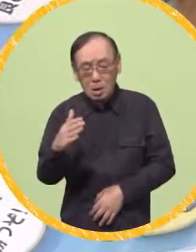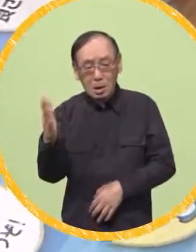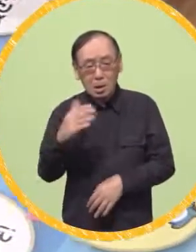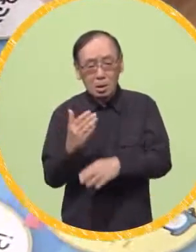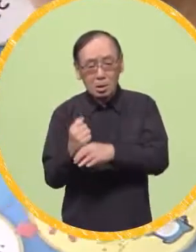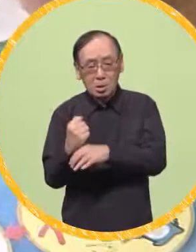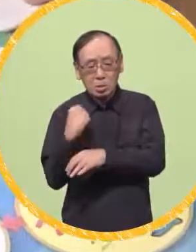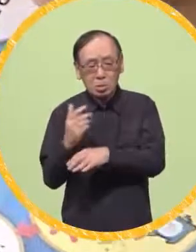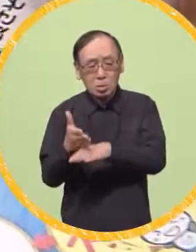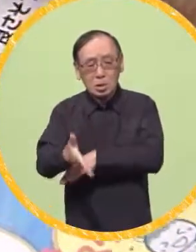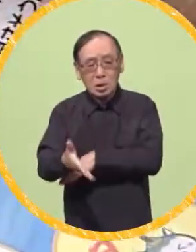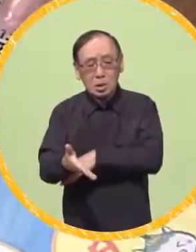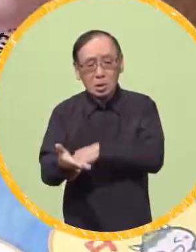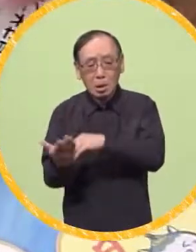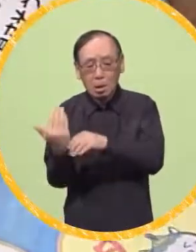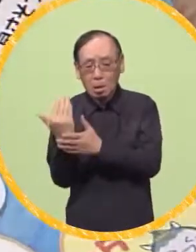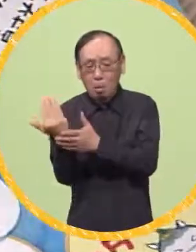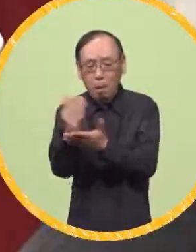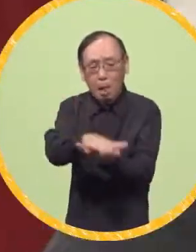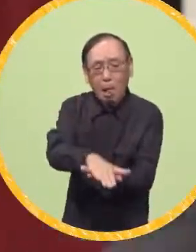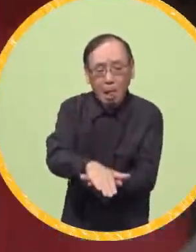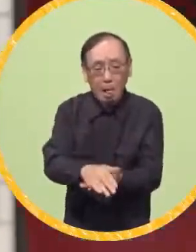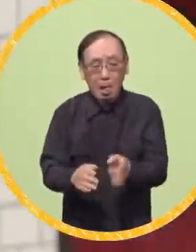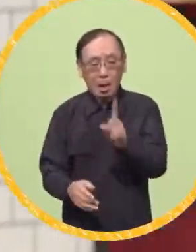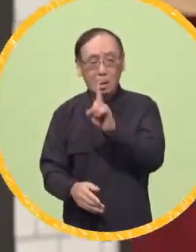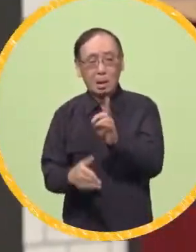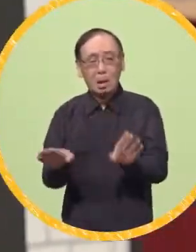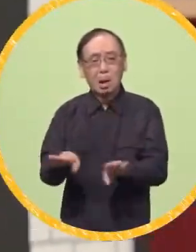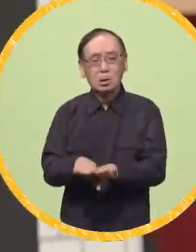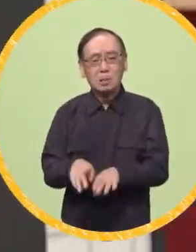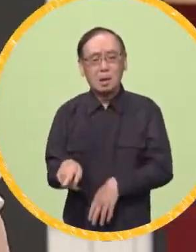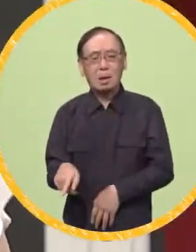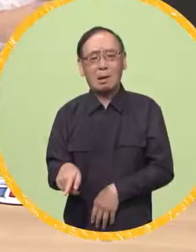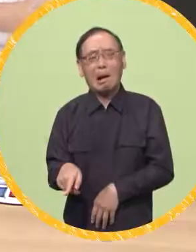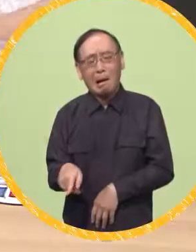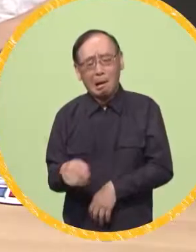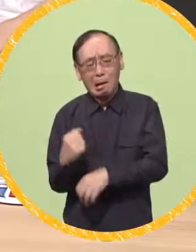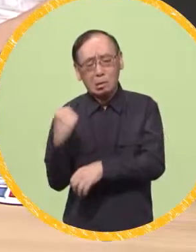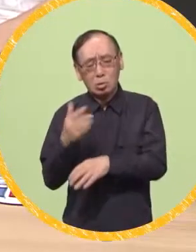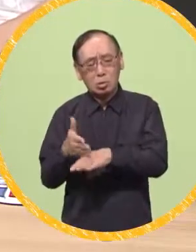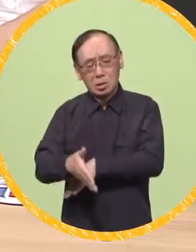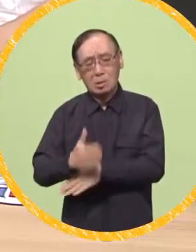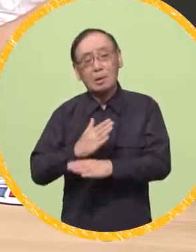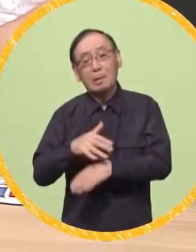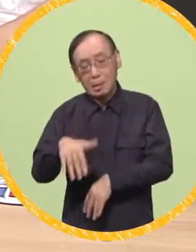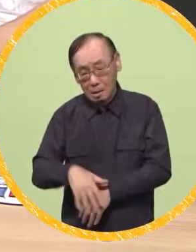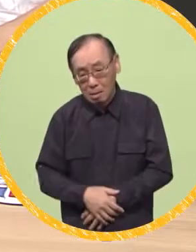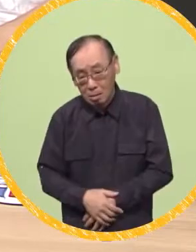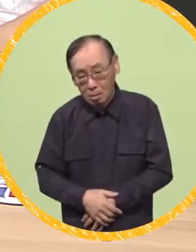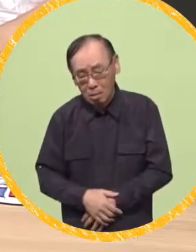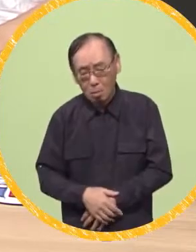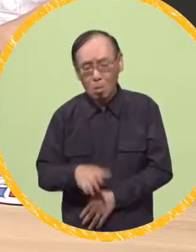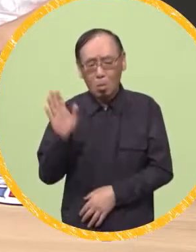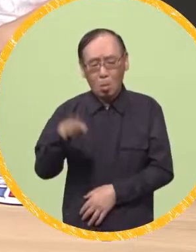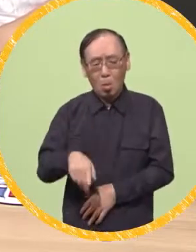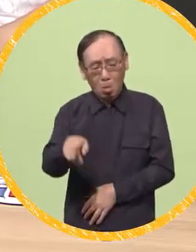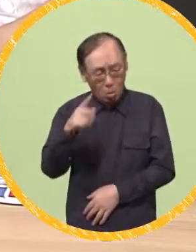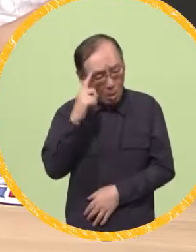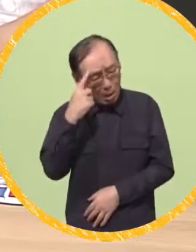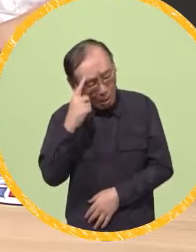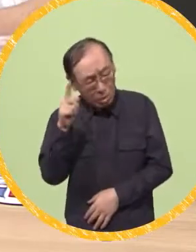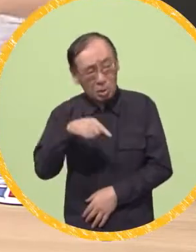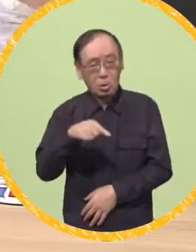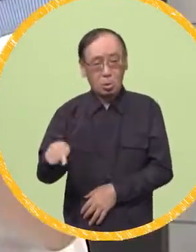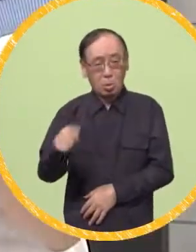が倒れた1回安い物件していってね考えた方海上さんってほんとする